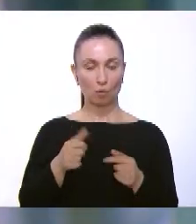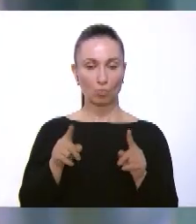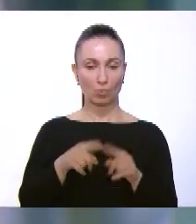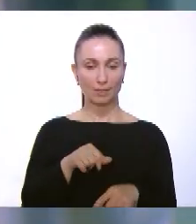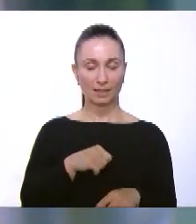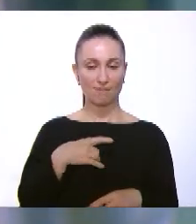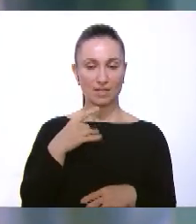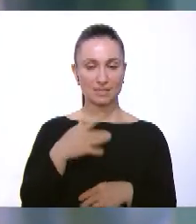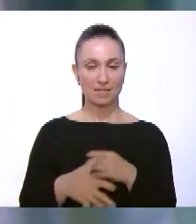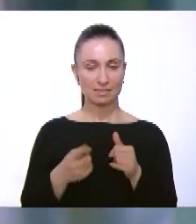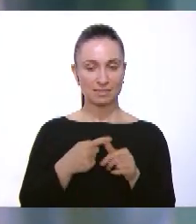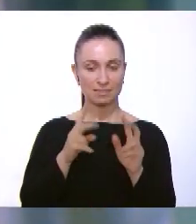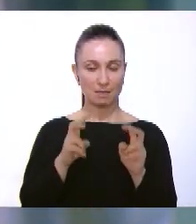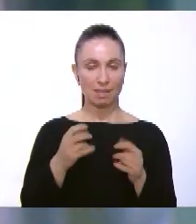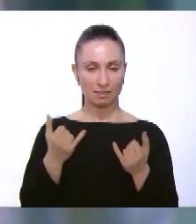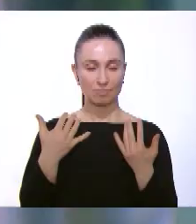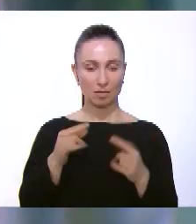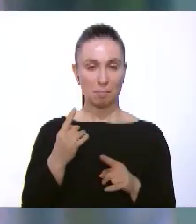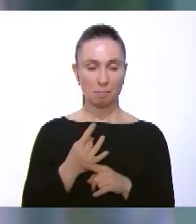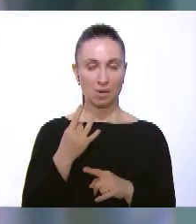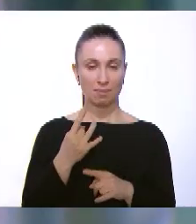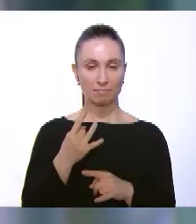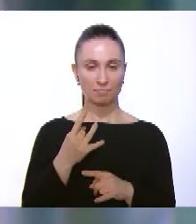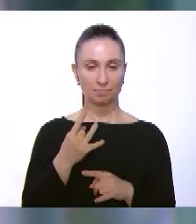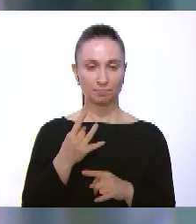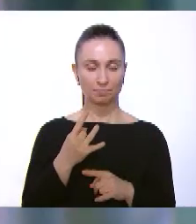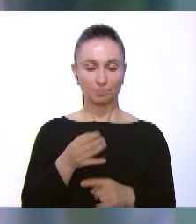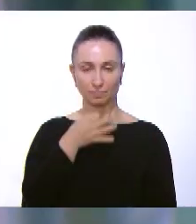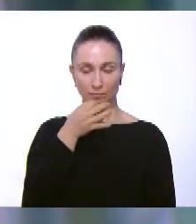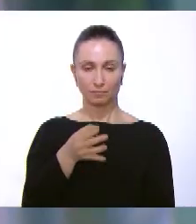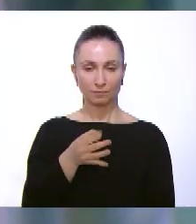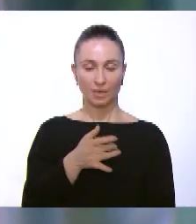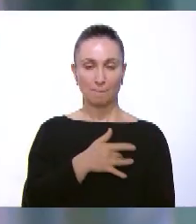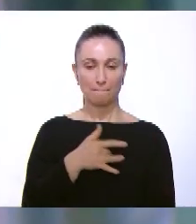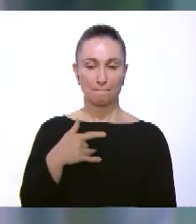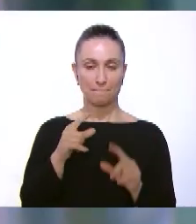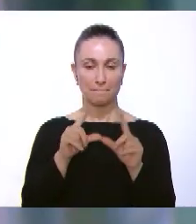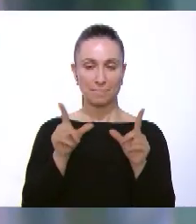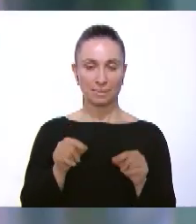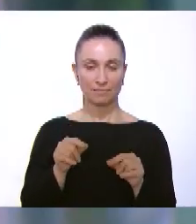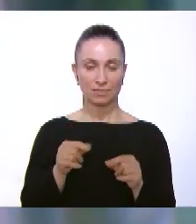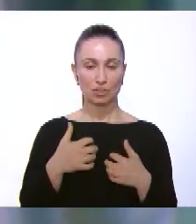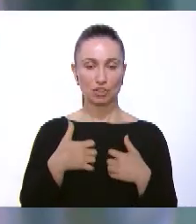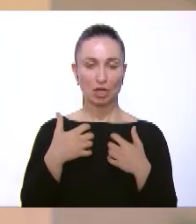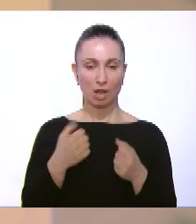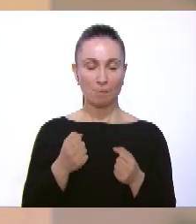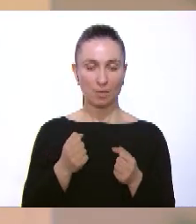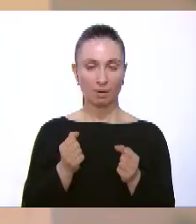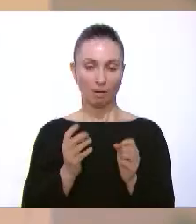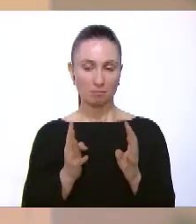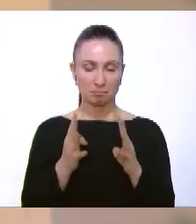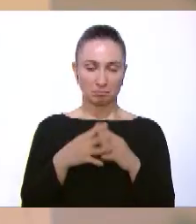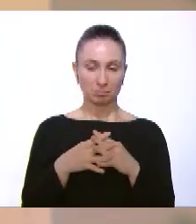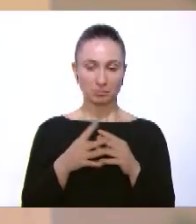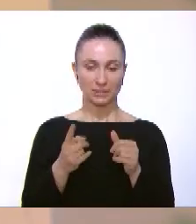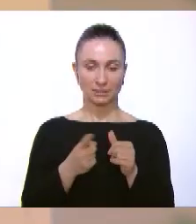თავად ცენტრის სახელზე, დღეს პირველად ვახსენეთ ფილტვის ჯანმრთელობის, ასეთი კრებითი